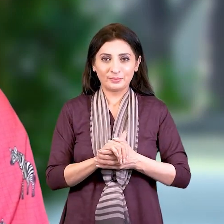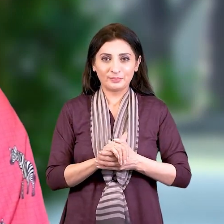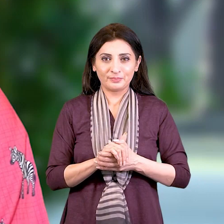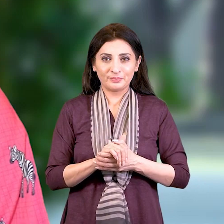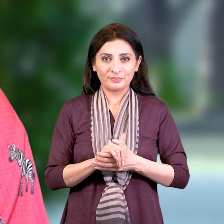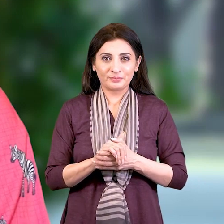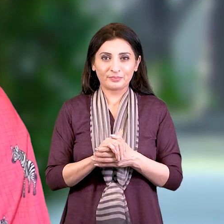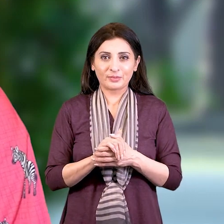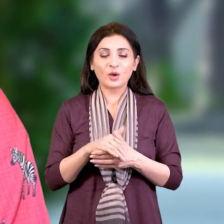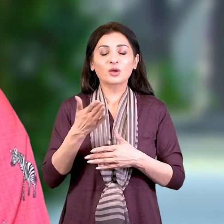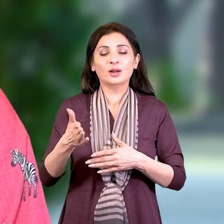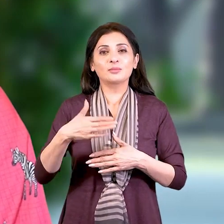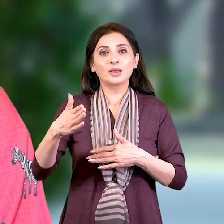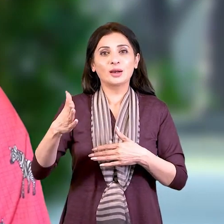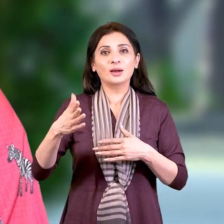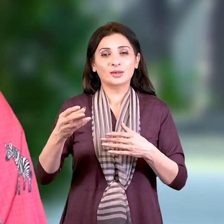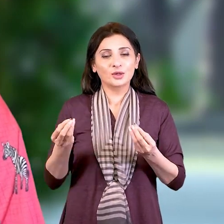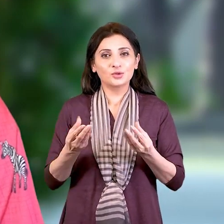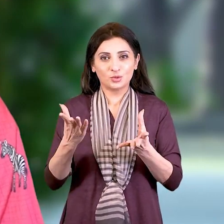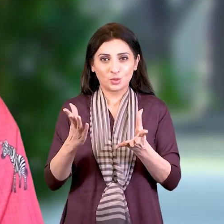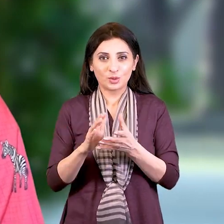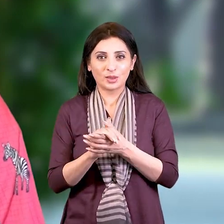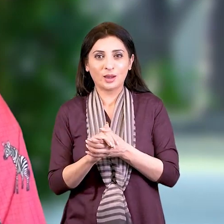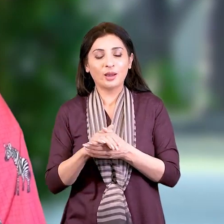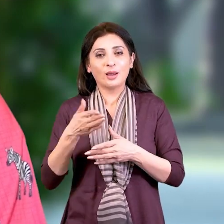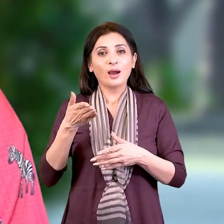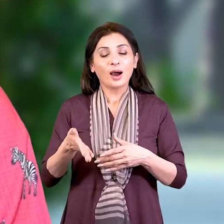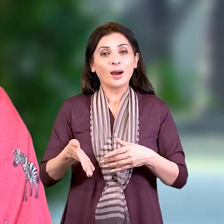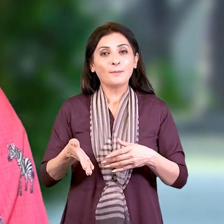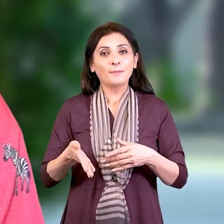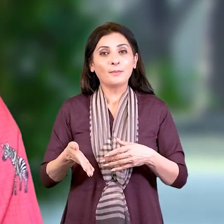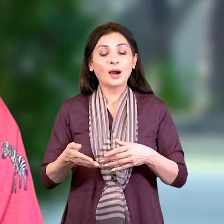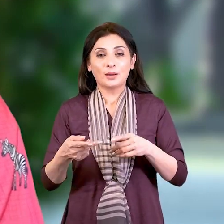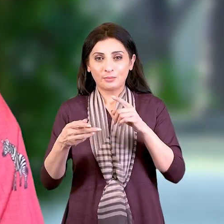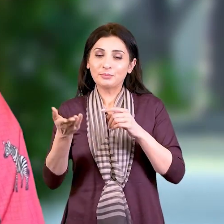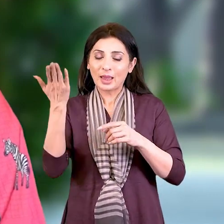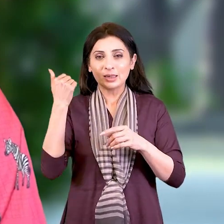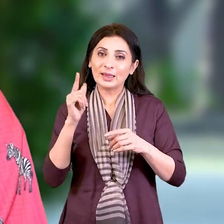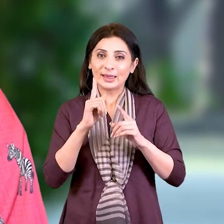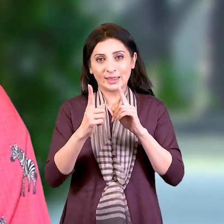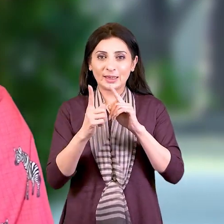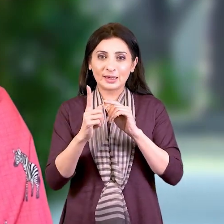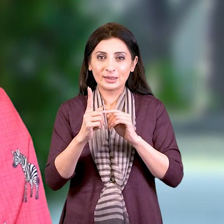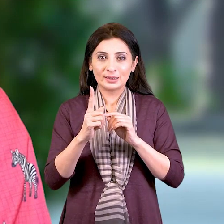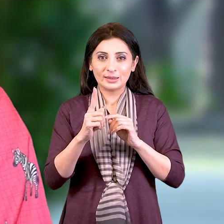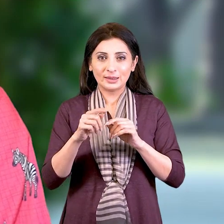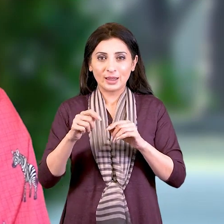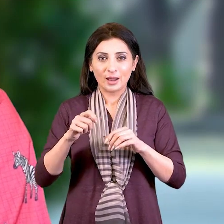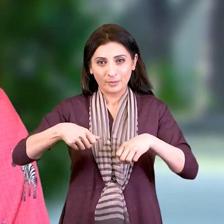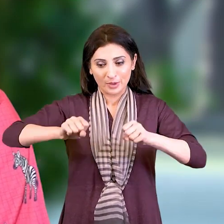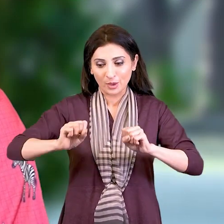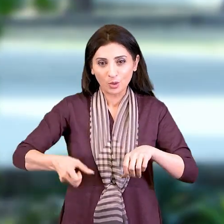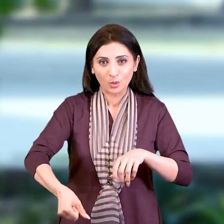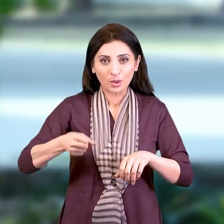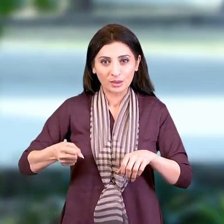start with, we had one Ricky. Now we have two, mashallah. We're our third one is under